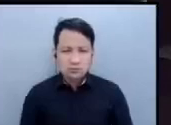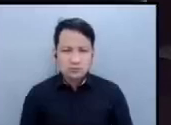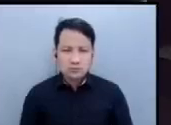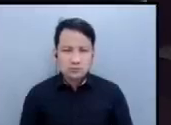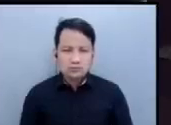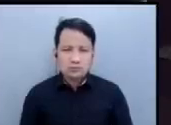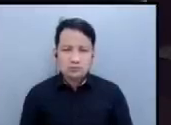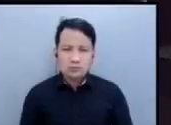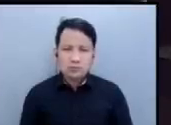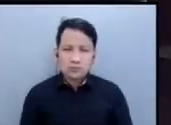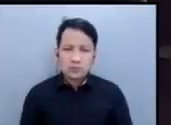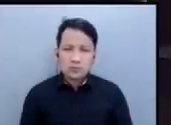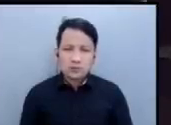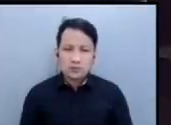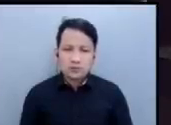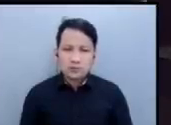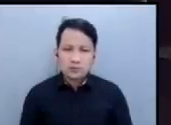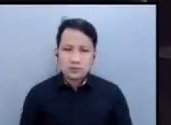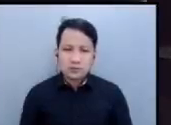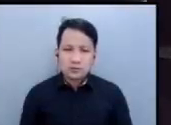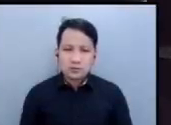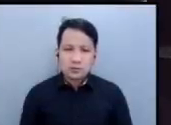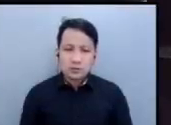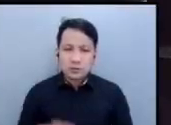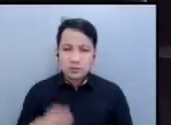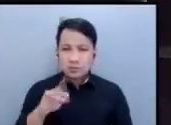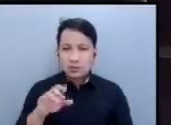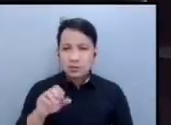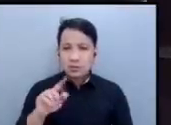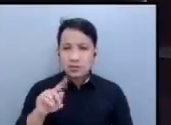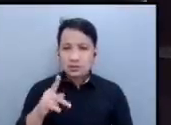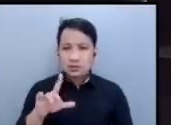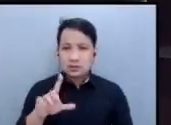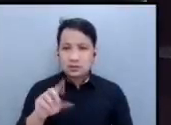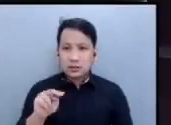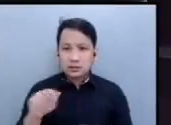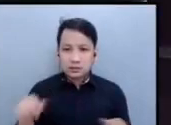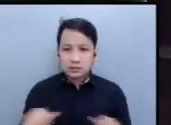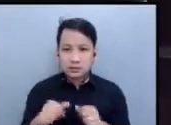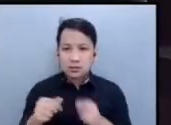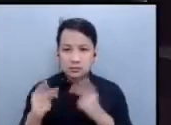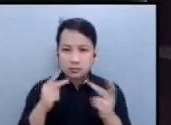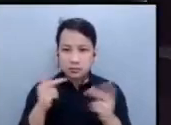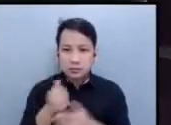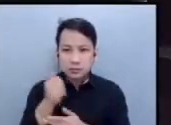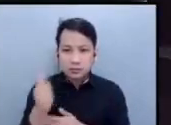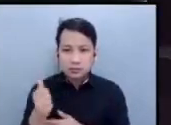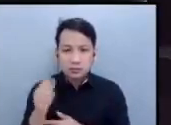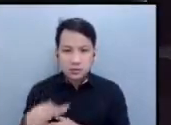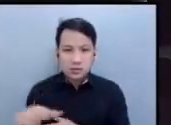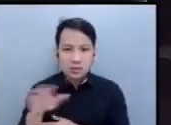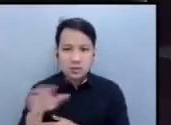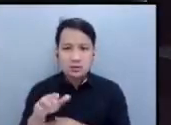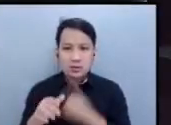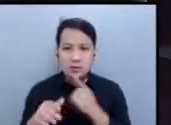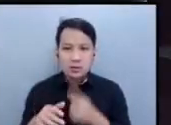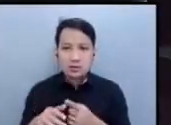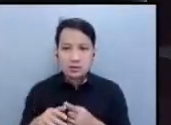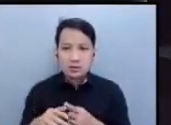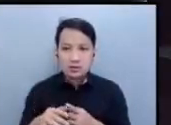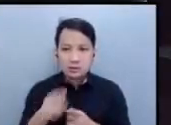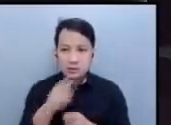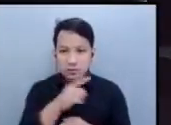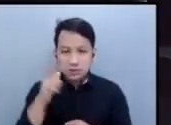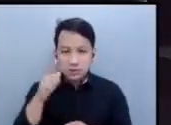Mga katutubong ati sa Malay Aklan, ang isa sa mga pinuntahan ni presidential candidate at Vice President Lenny